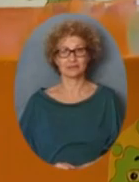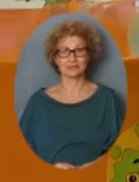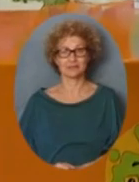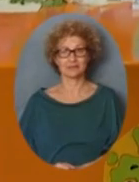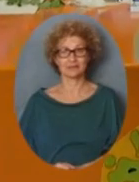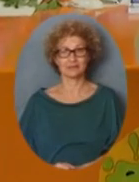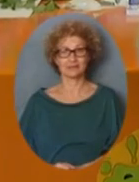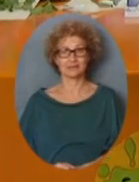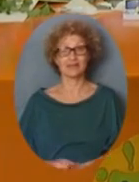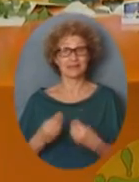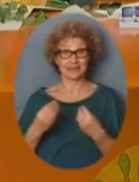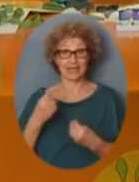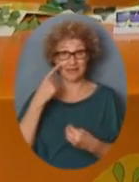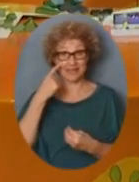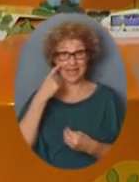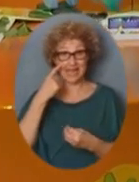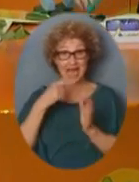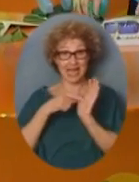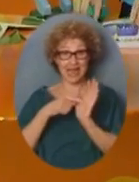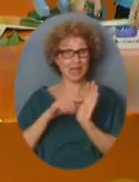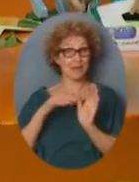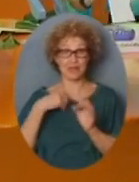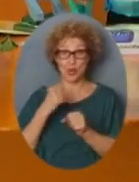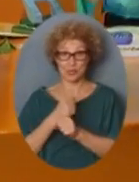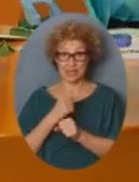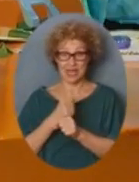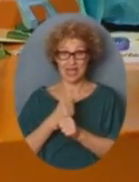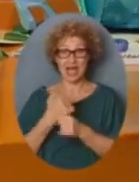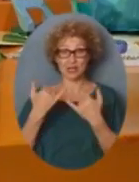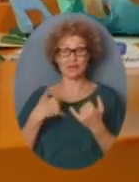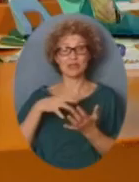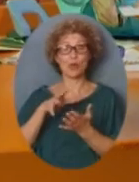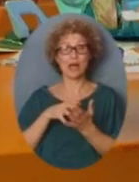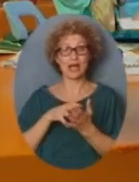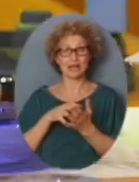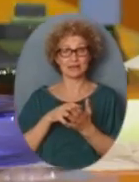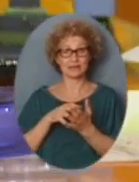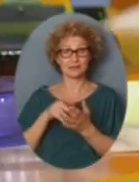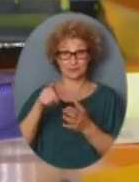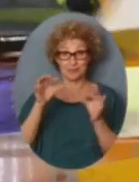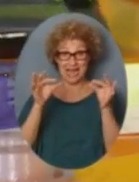תכף אני אראה לך מה אני עושה עם החוט הזה. עכשיו אני לוקחת חתיכה קטנה של קרטון ביצוע